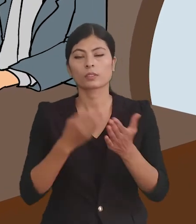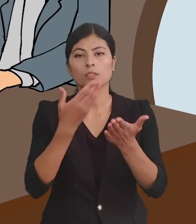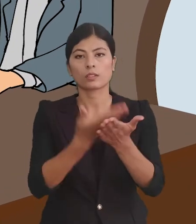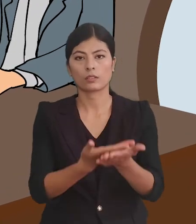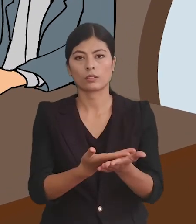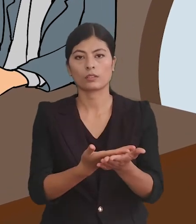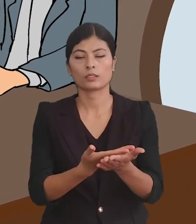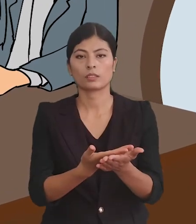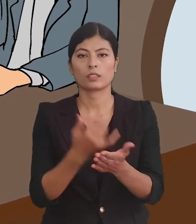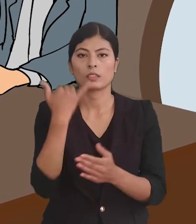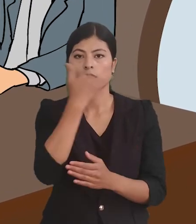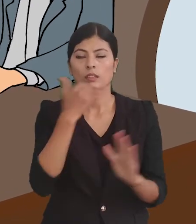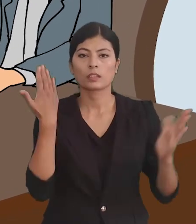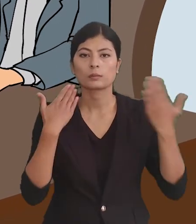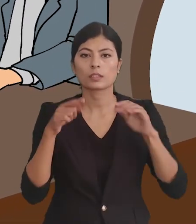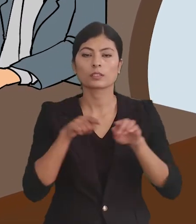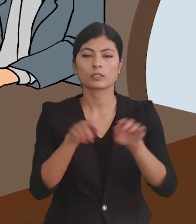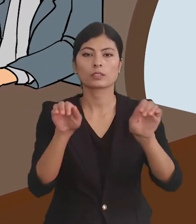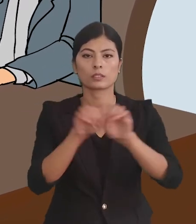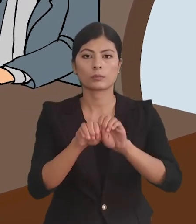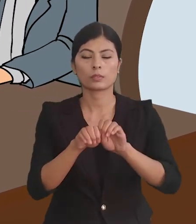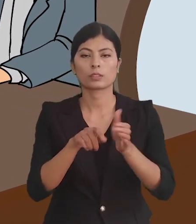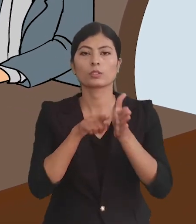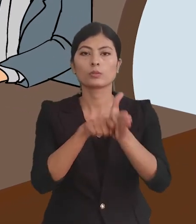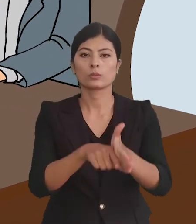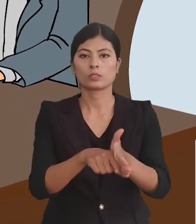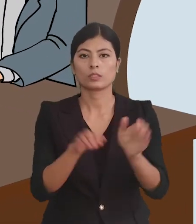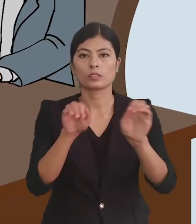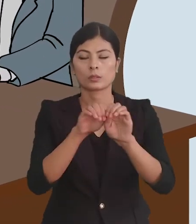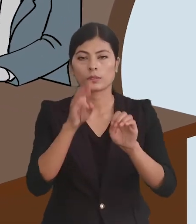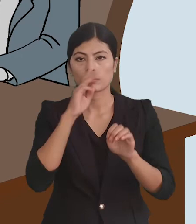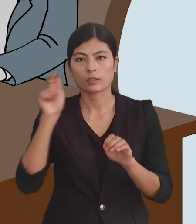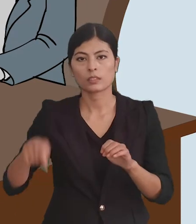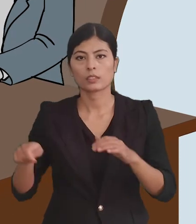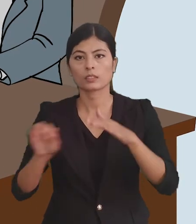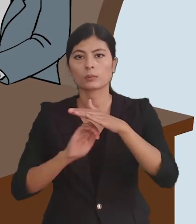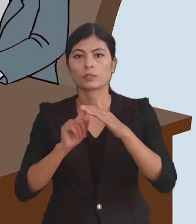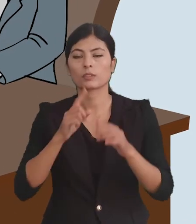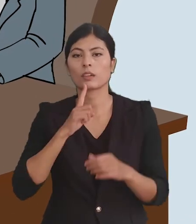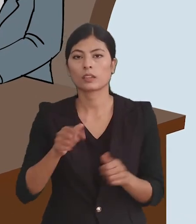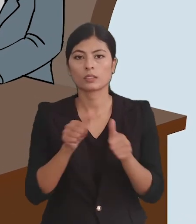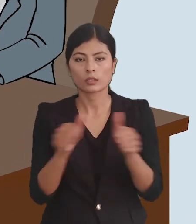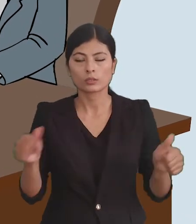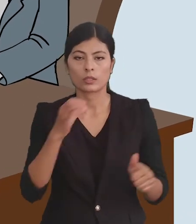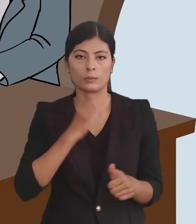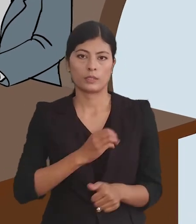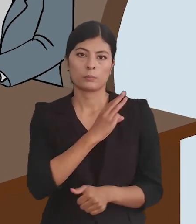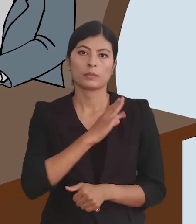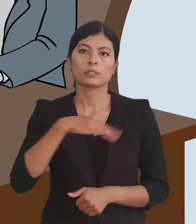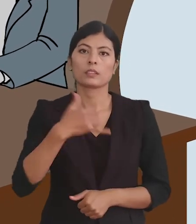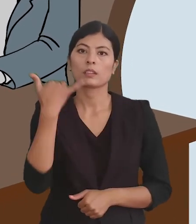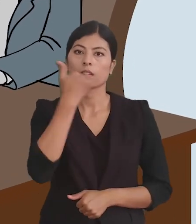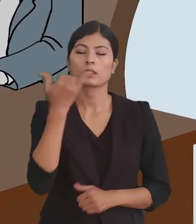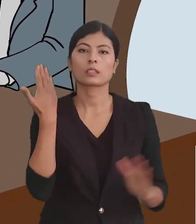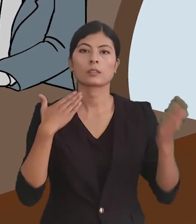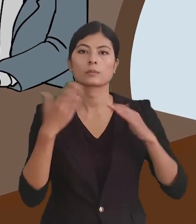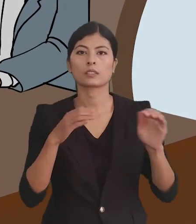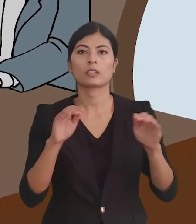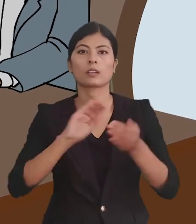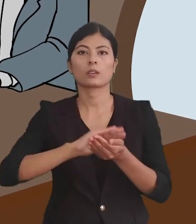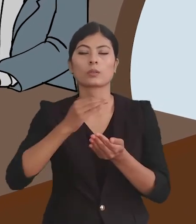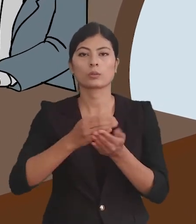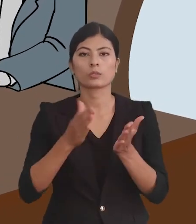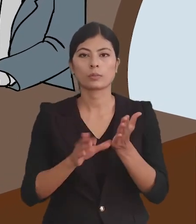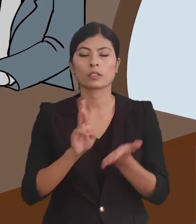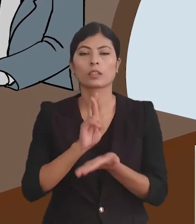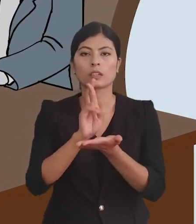समक्ष पड़ल लैंगिक हिंसा संबंधी उजूरी के संबंध में न्यायिक समिति के आदेश बमोजिम के पीड़ित के लैंगिक हिंसा